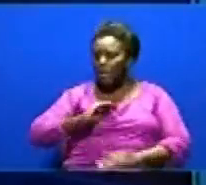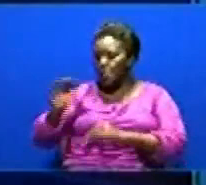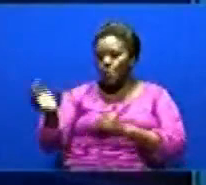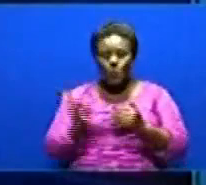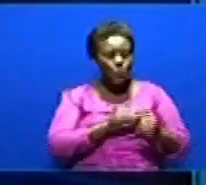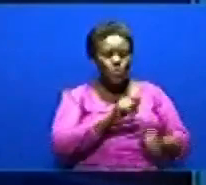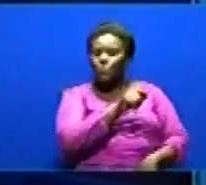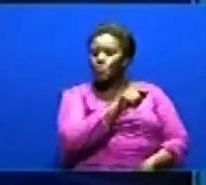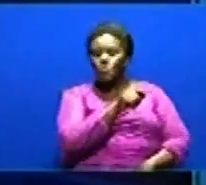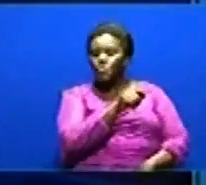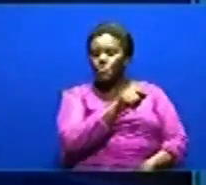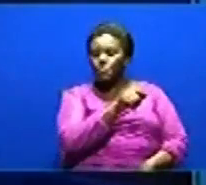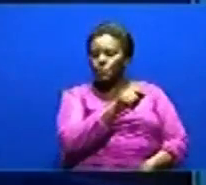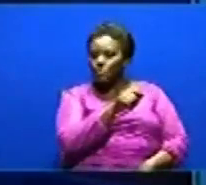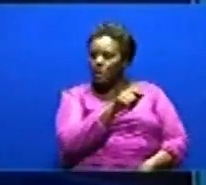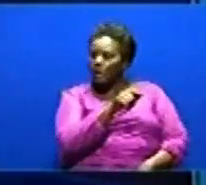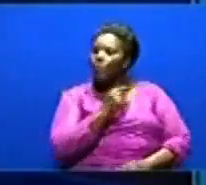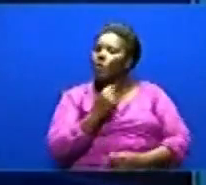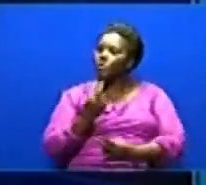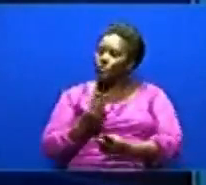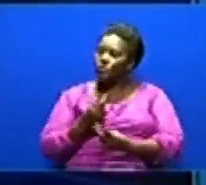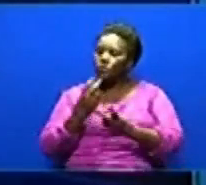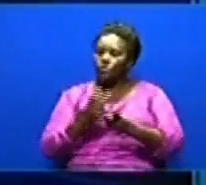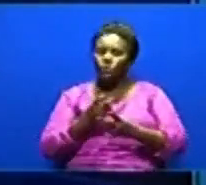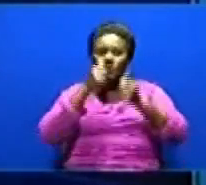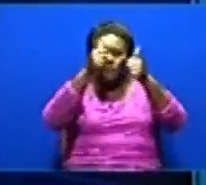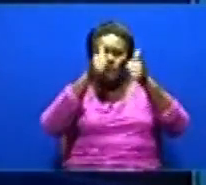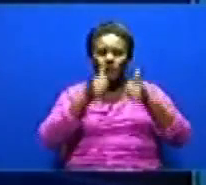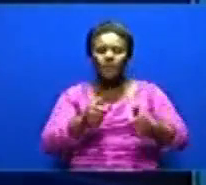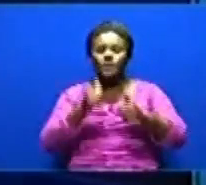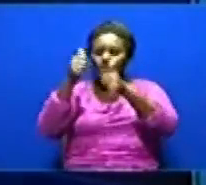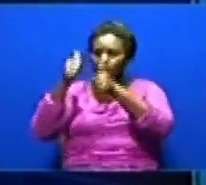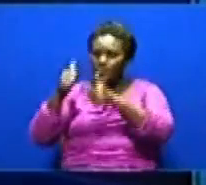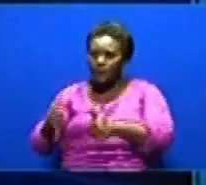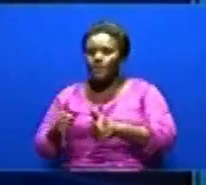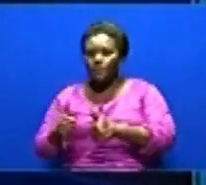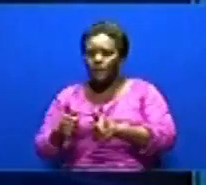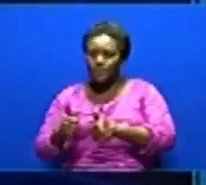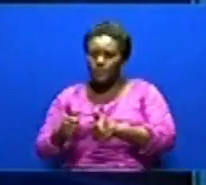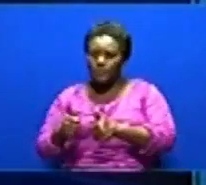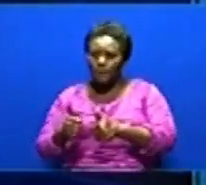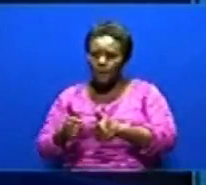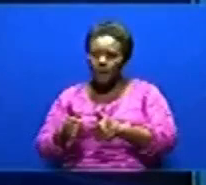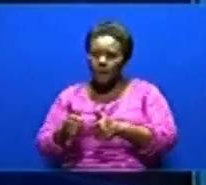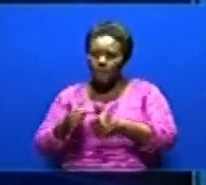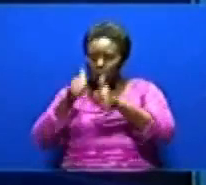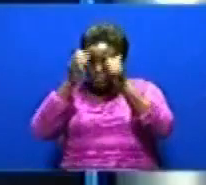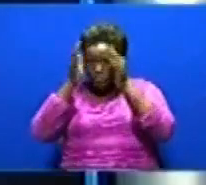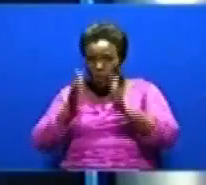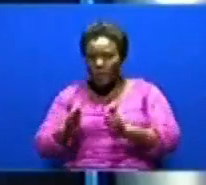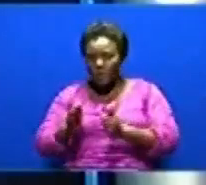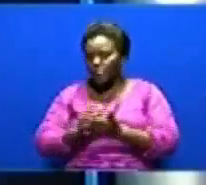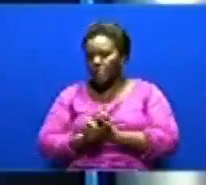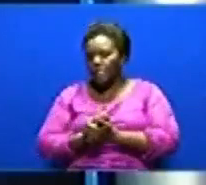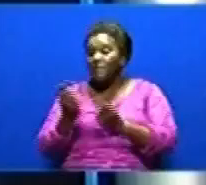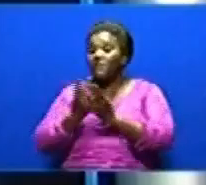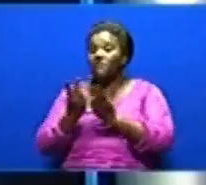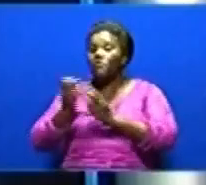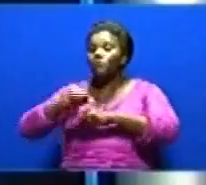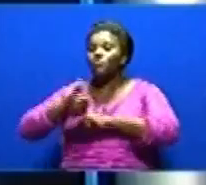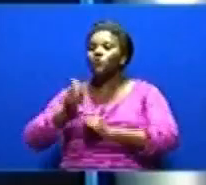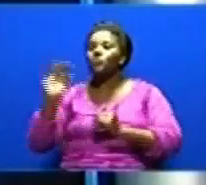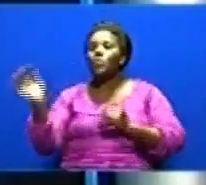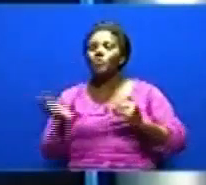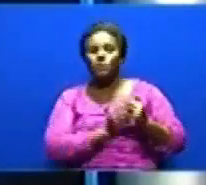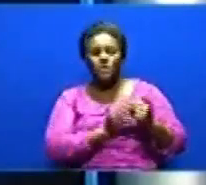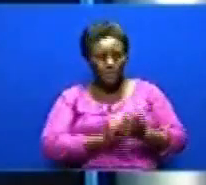nchi hiyo hadi hapo itakapotangazwa taratibu rasmi ya kuwaruhusu kurejea nchini humo. Balozi Kairuki ametoa wito huo